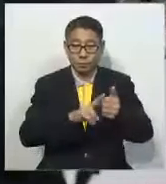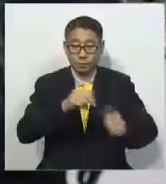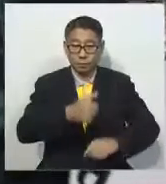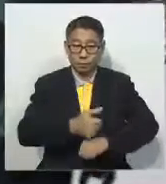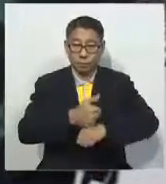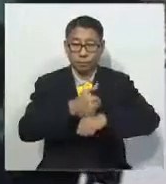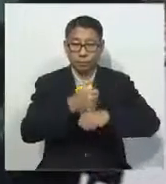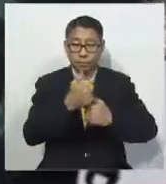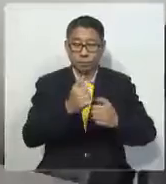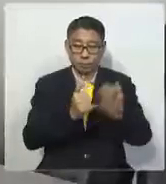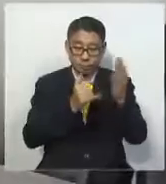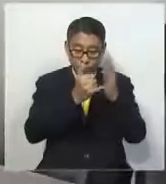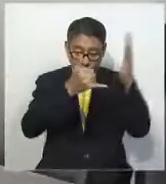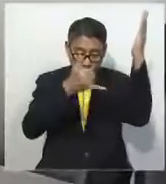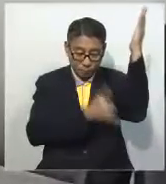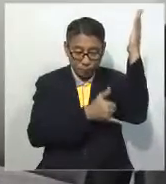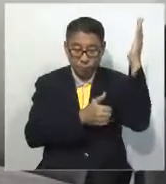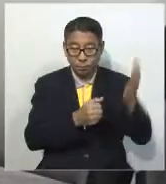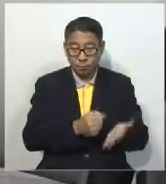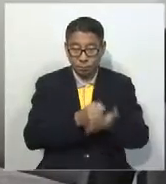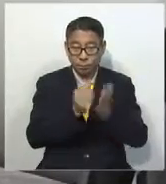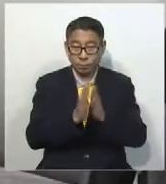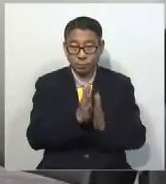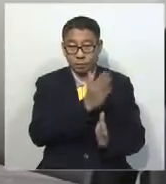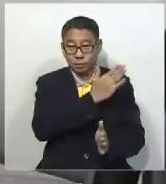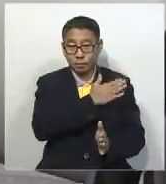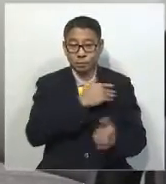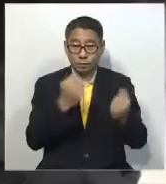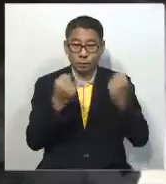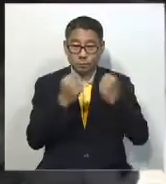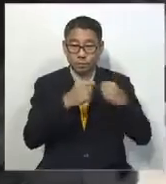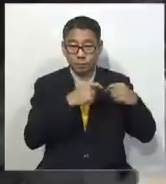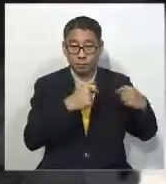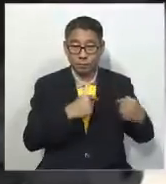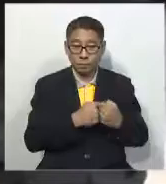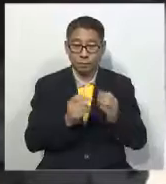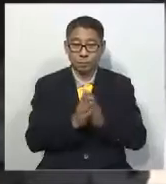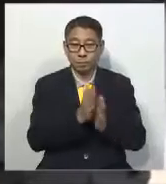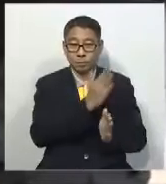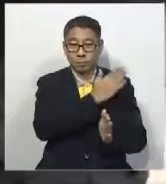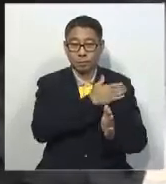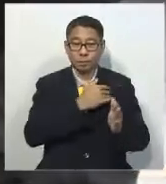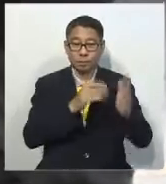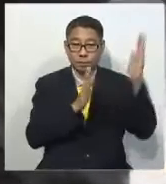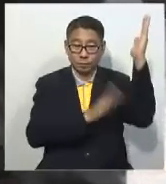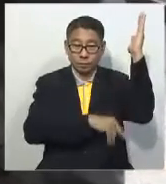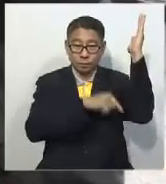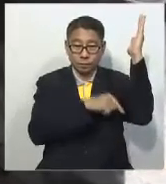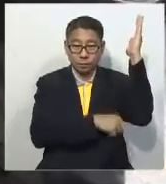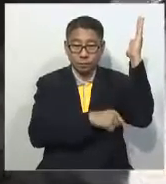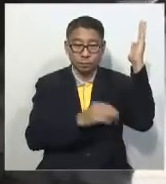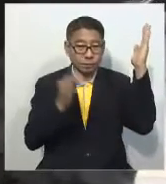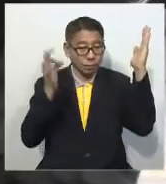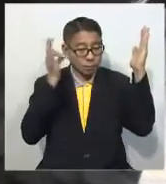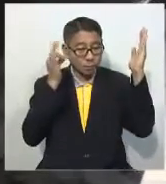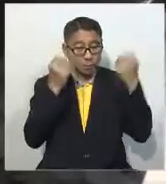ผู้อำนวยการลงพื้นที่ไปช่วยเหลือคณะสงฆ์แล้วก็อยู่เป็นกำลังใจให้กับคณะสงฆ์ในพื้นที่จังหวัดชายแดนภาคใต้ด้วย